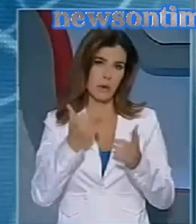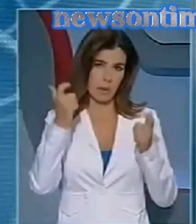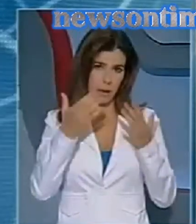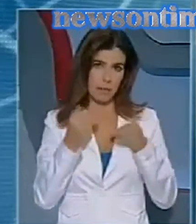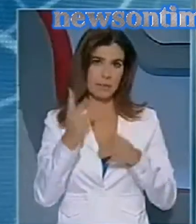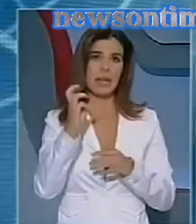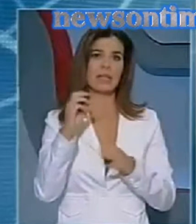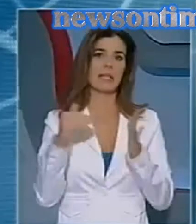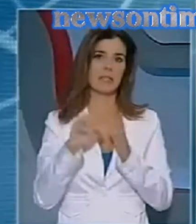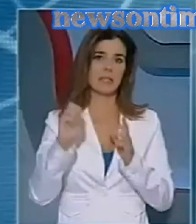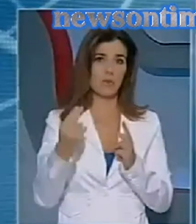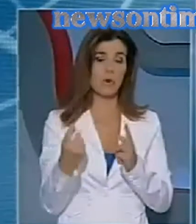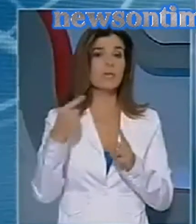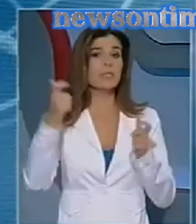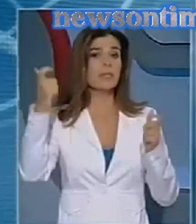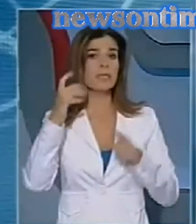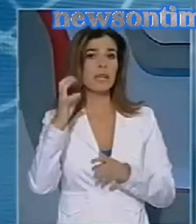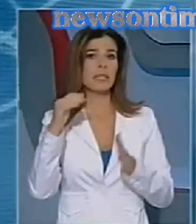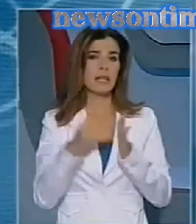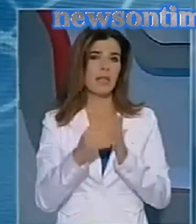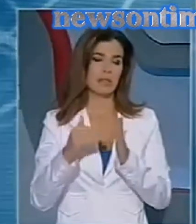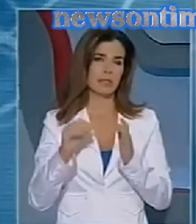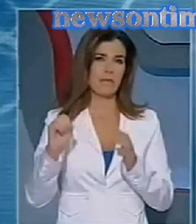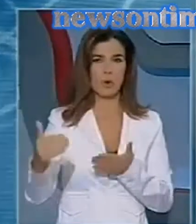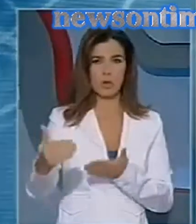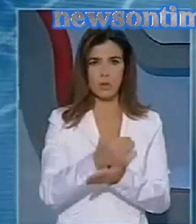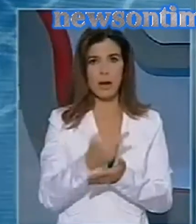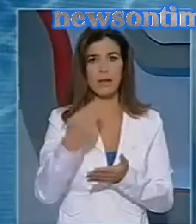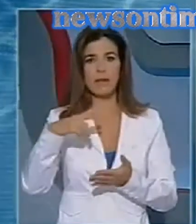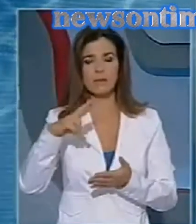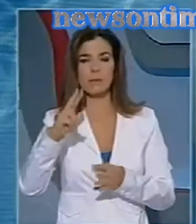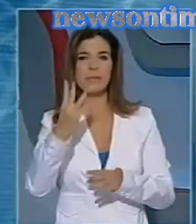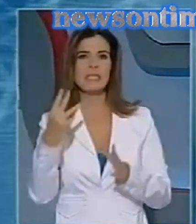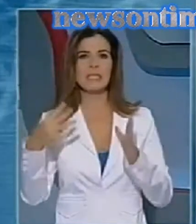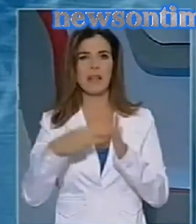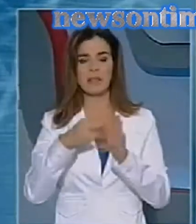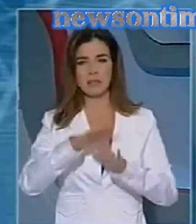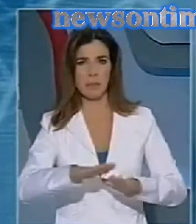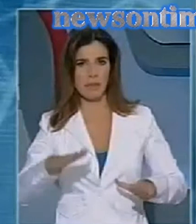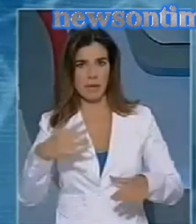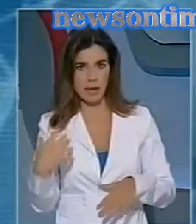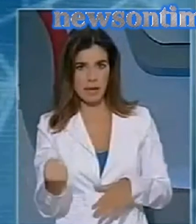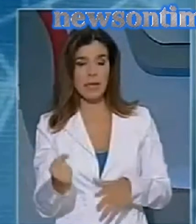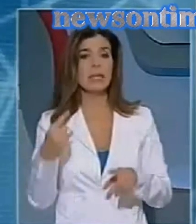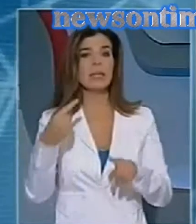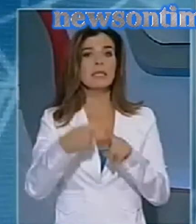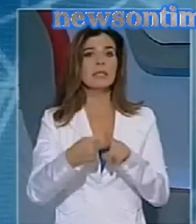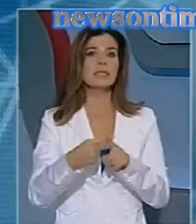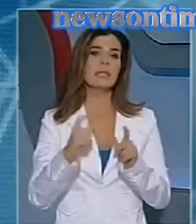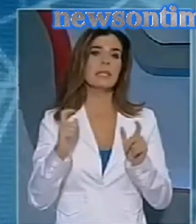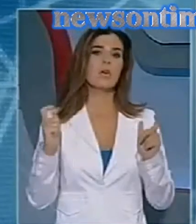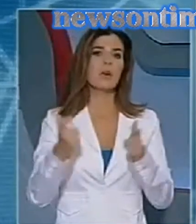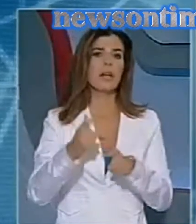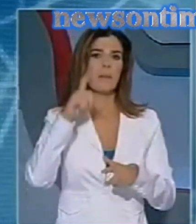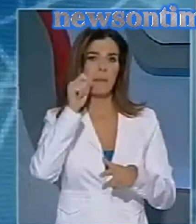ευρώ, έγγαμοι με 40.000 ευρώ και θα προσαυξάνεται κατά 3.000 ευρώ για κάθε παιδί και μονογονεϊκές οικογένειες με εισόδημα